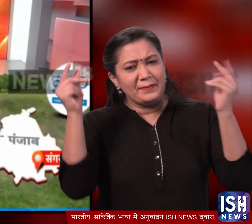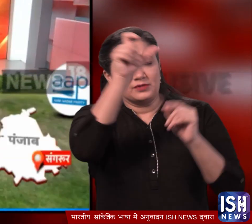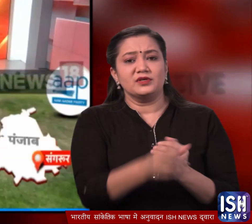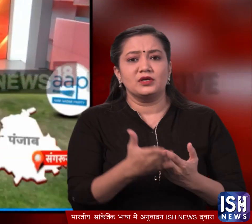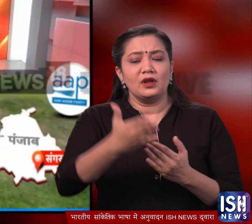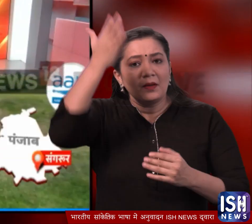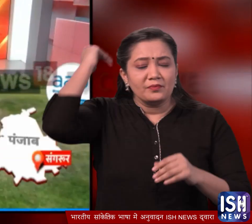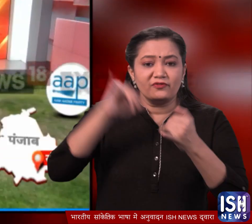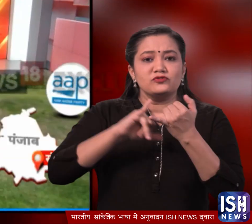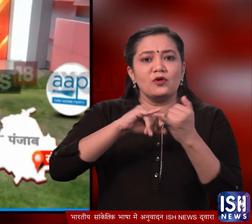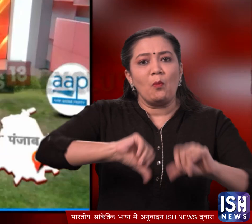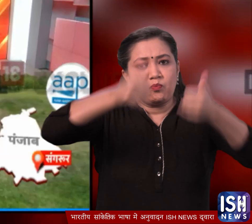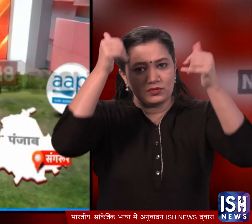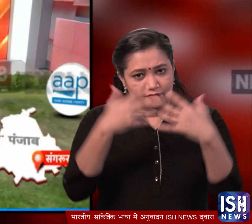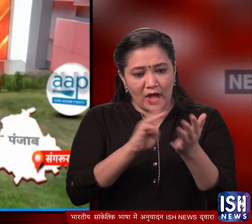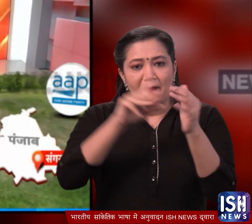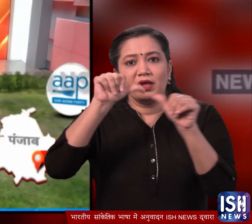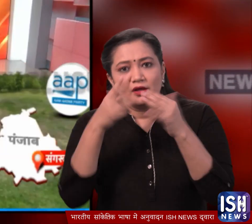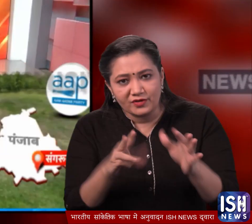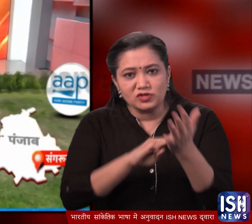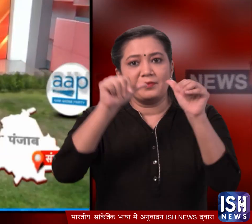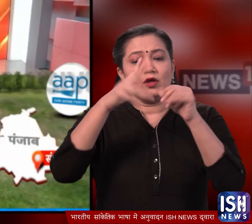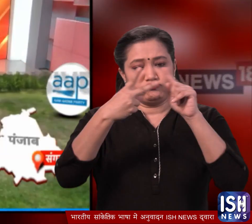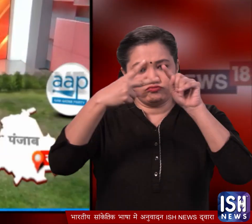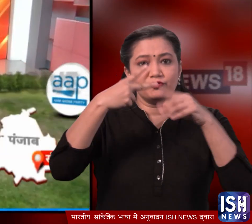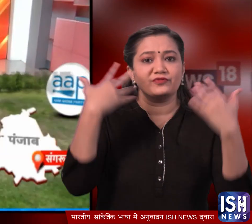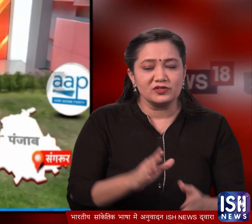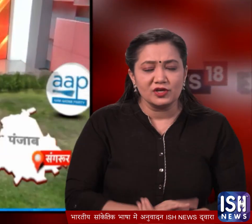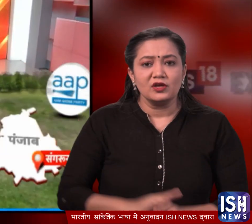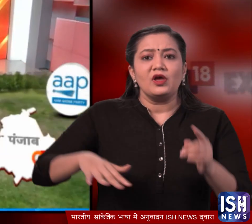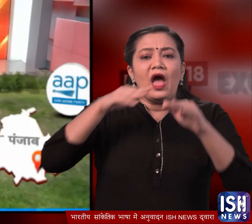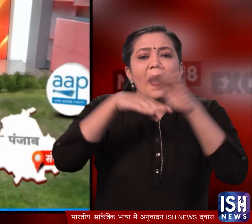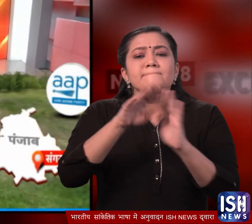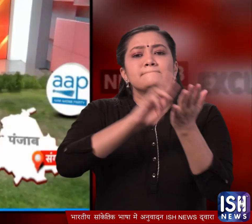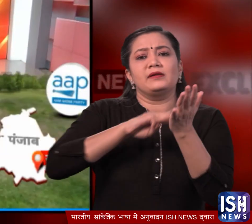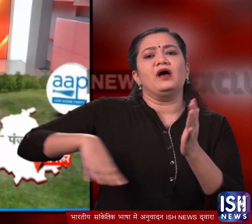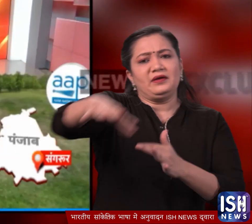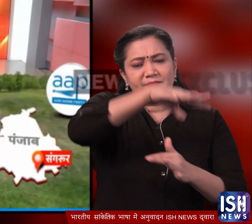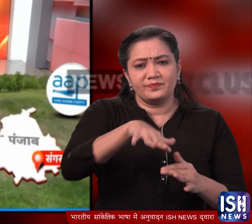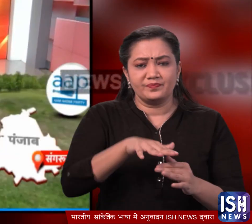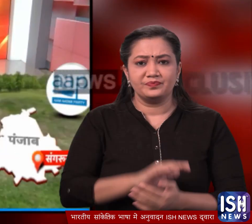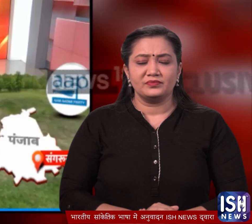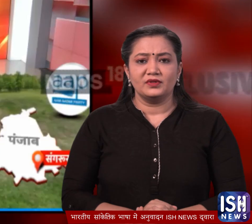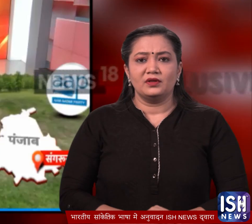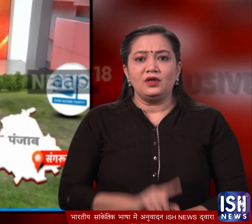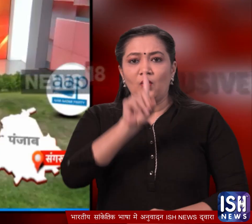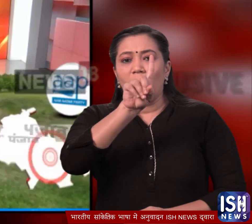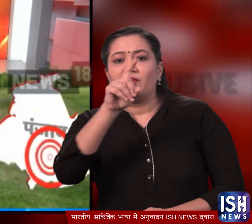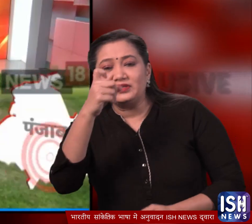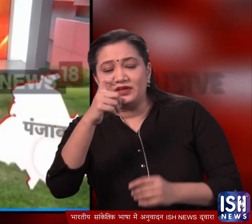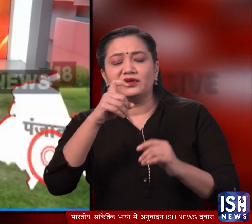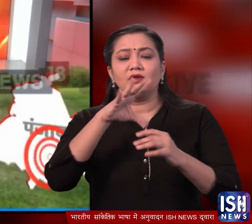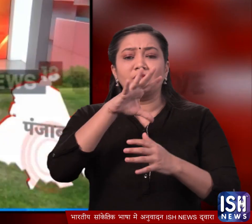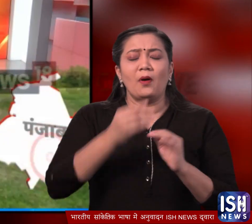मान पंजाब में आम आदमी पार्टी का सबसे बड़ा चेहरा है, जो 2 बार संगरूर सीट से जीतकर लोकसभा पहुंचे और ये सीट राज्य